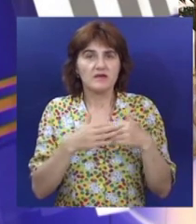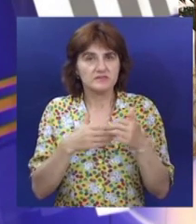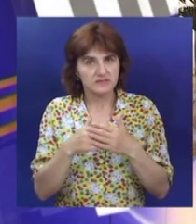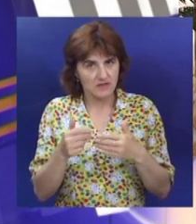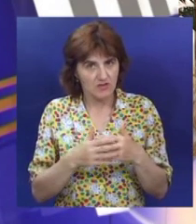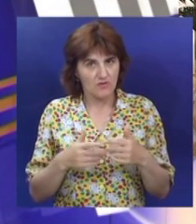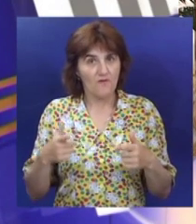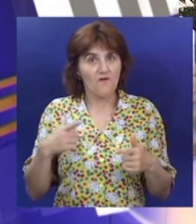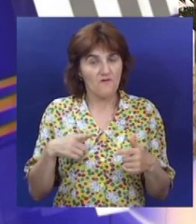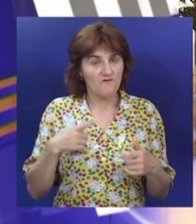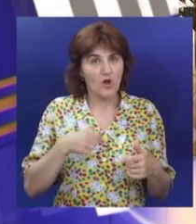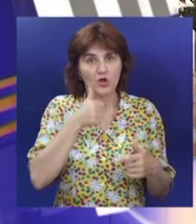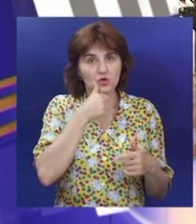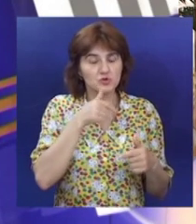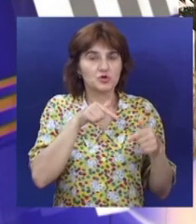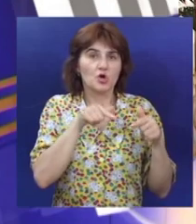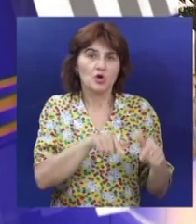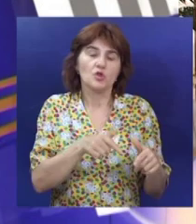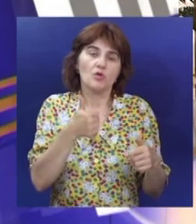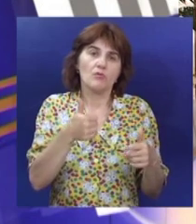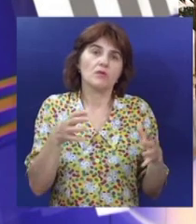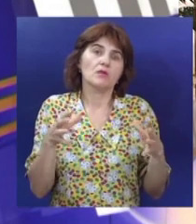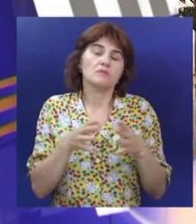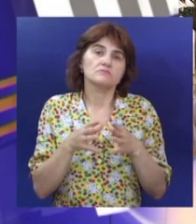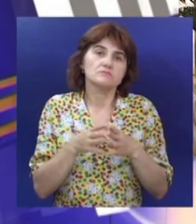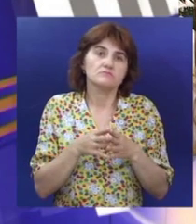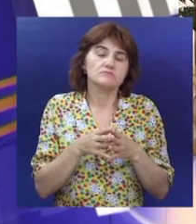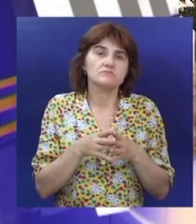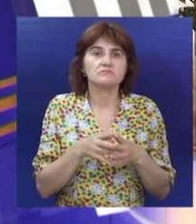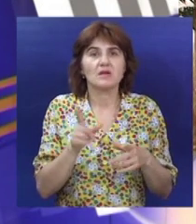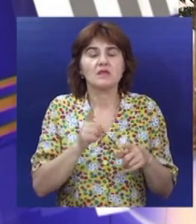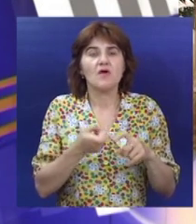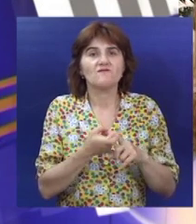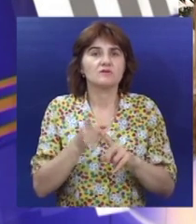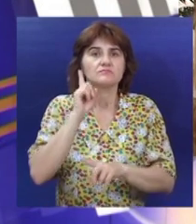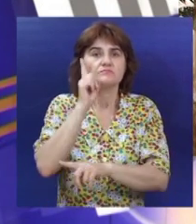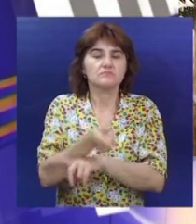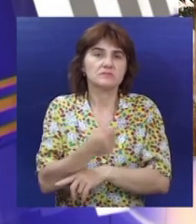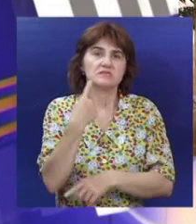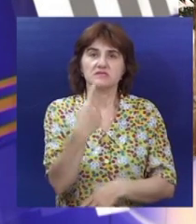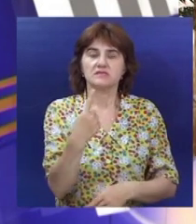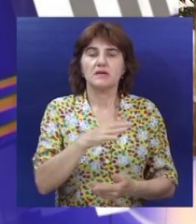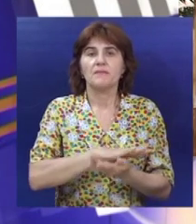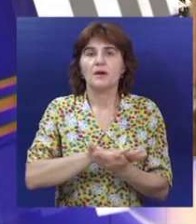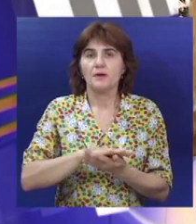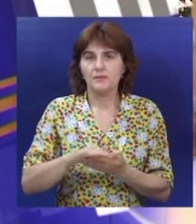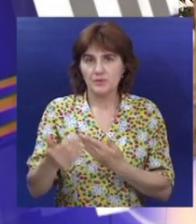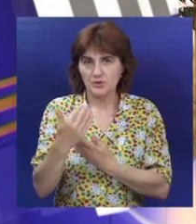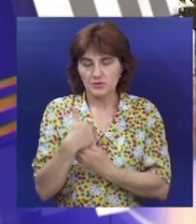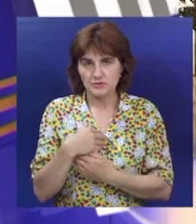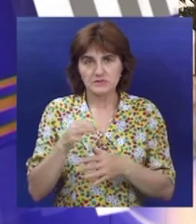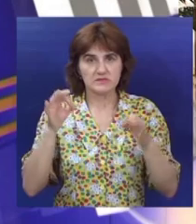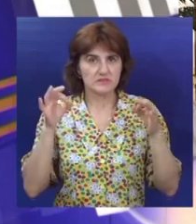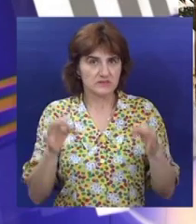pacijenti, rado dolaze, vole što je to nešto izdvojeno, što nije u sklopu kurative, tako da